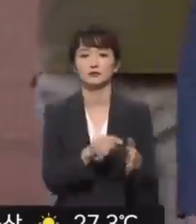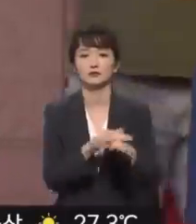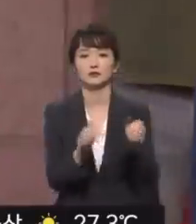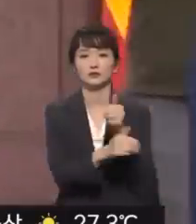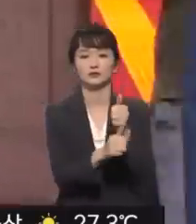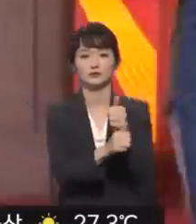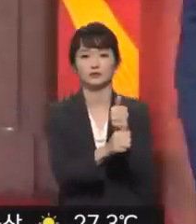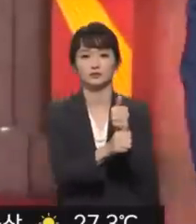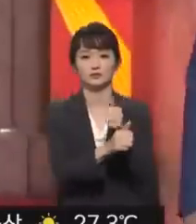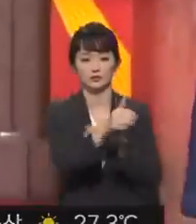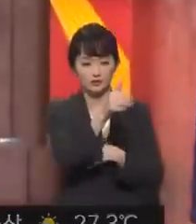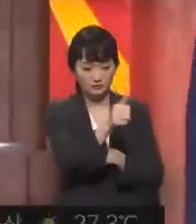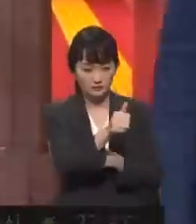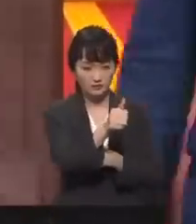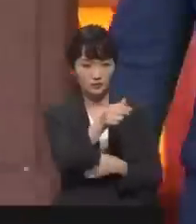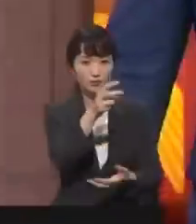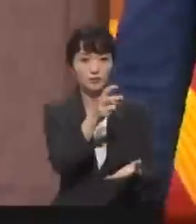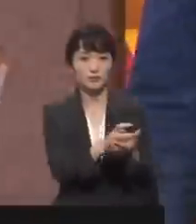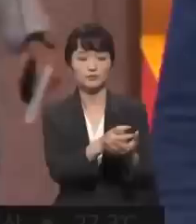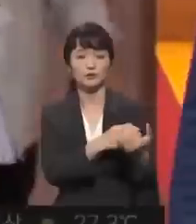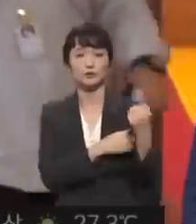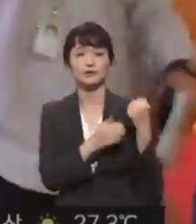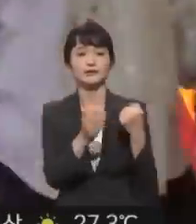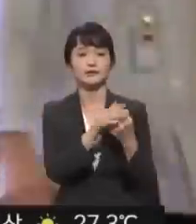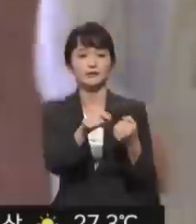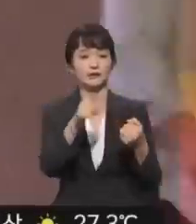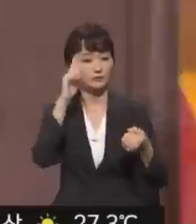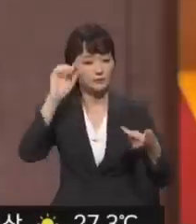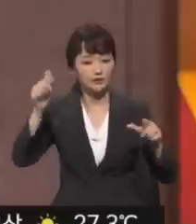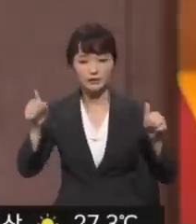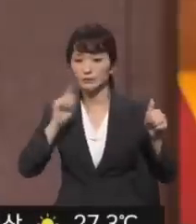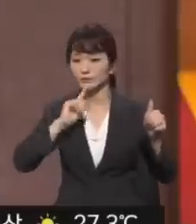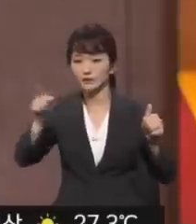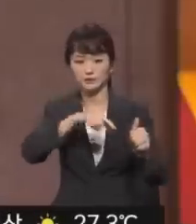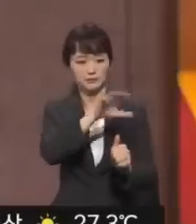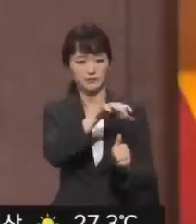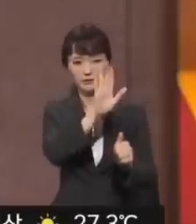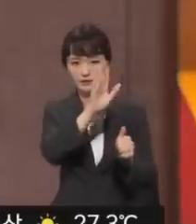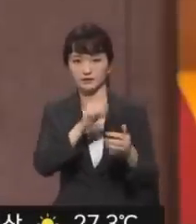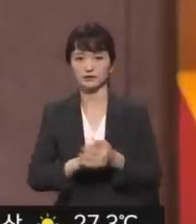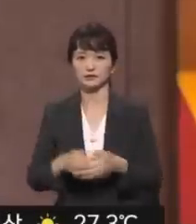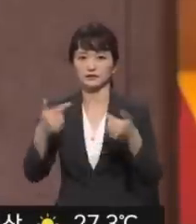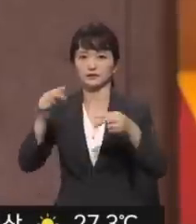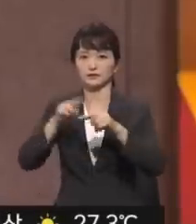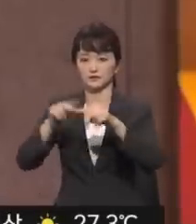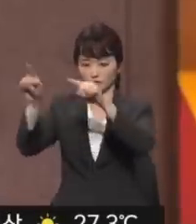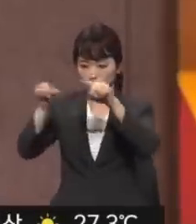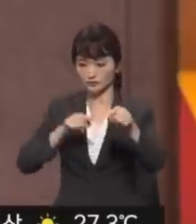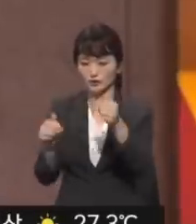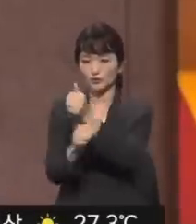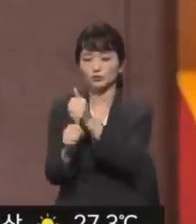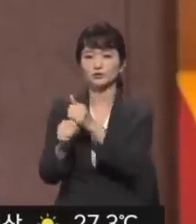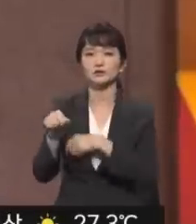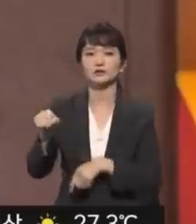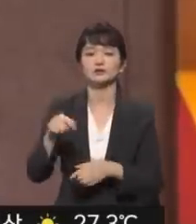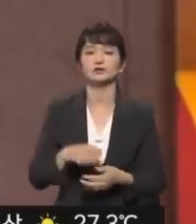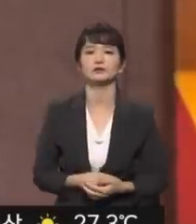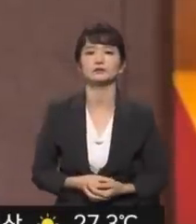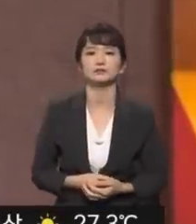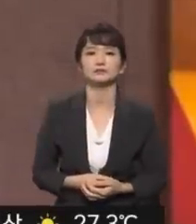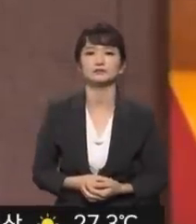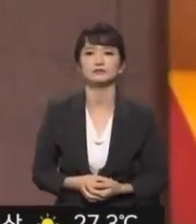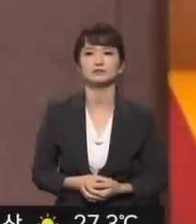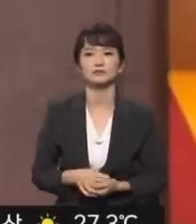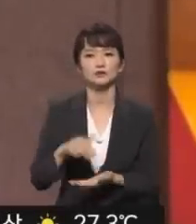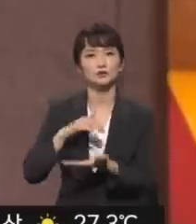걸리니까 뇨 그거 자생 사는 것들 나무랄 건 아닌 것 같고요 아까 더 상인 전국위원회 마리쯤 잠깐 하셨는데 이에 향후 정부 기원에